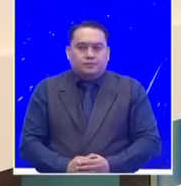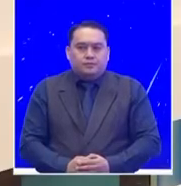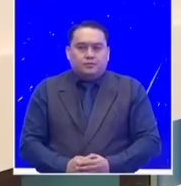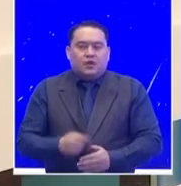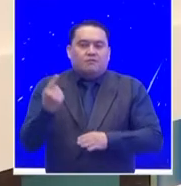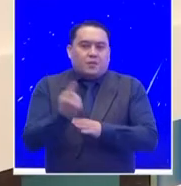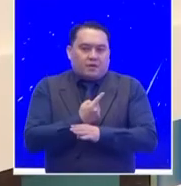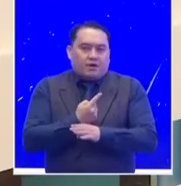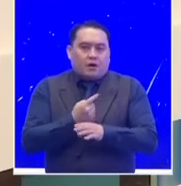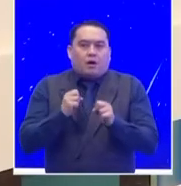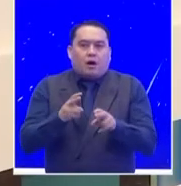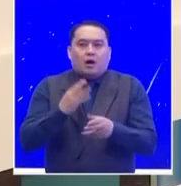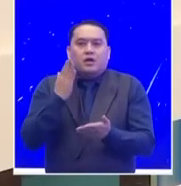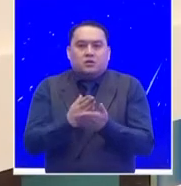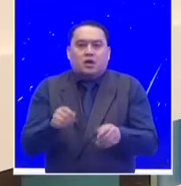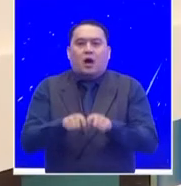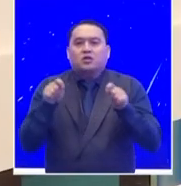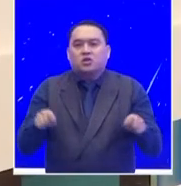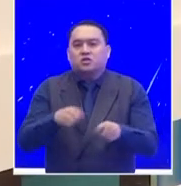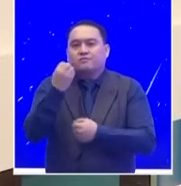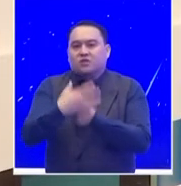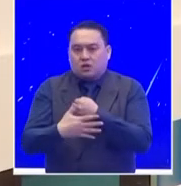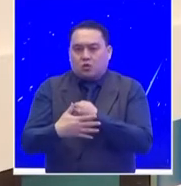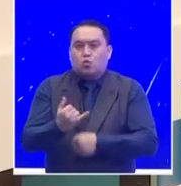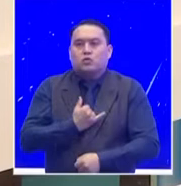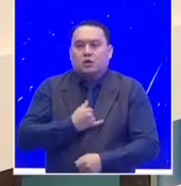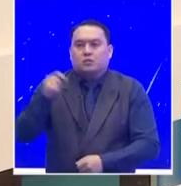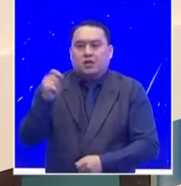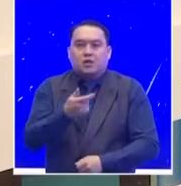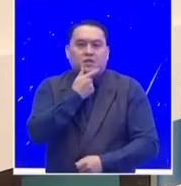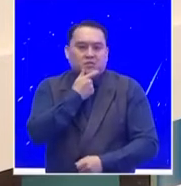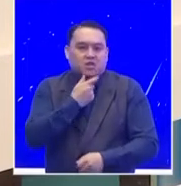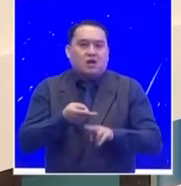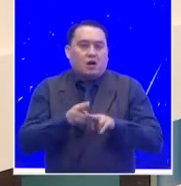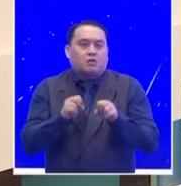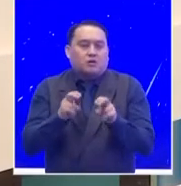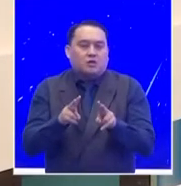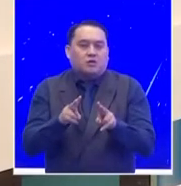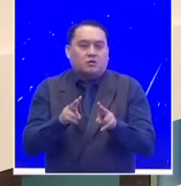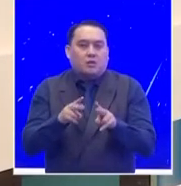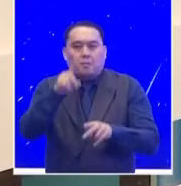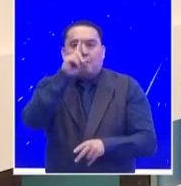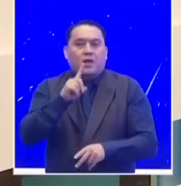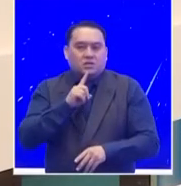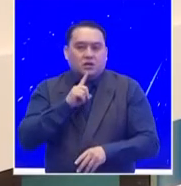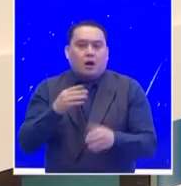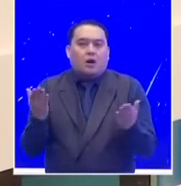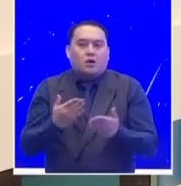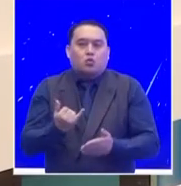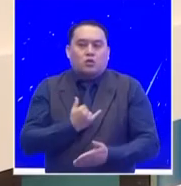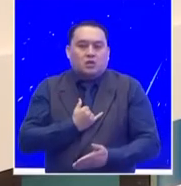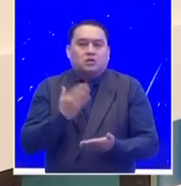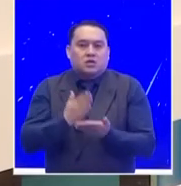Во-первых, так как существует, вот открылся центр, мы приехали посмотреть за этот месяц, какие мы